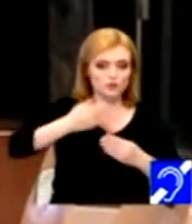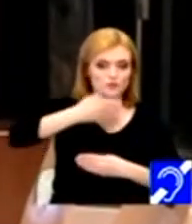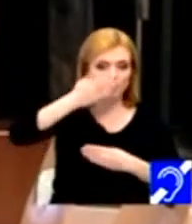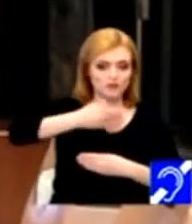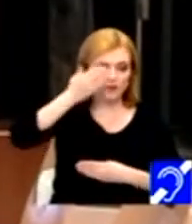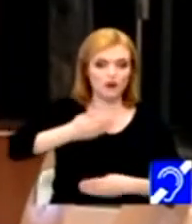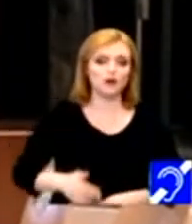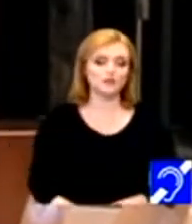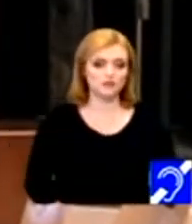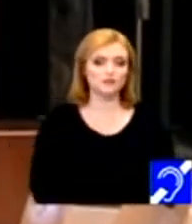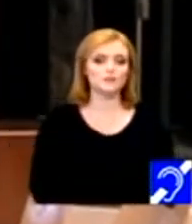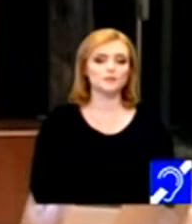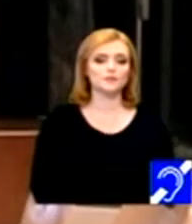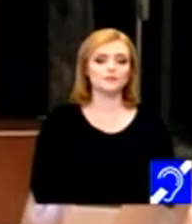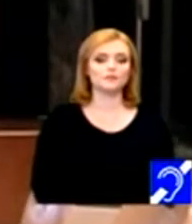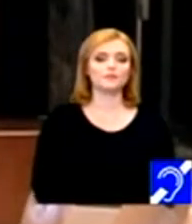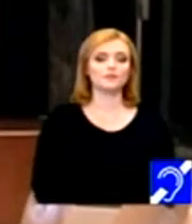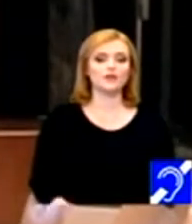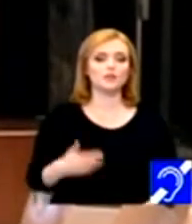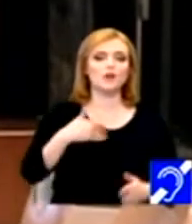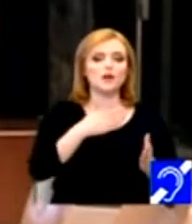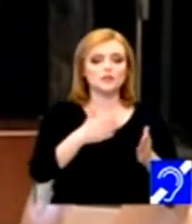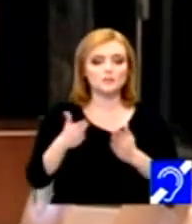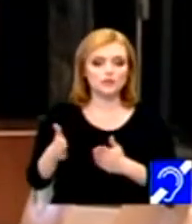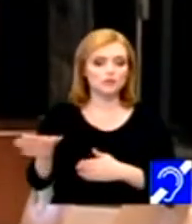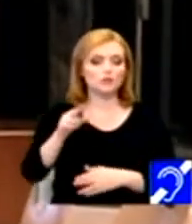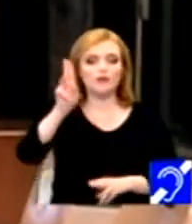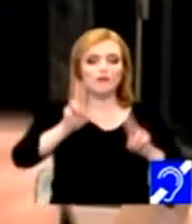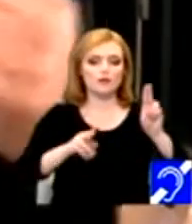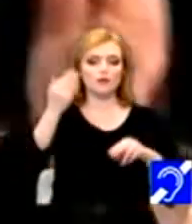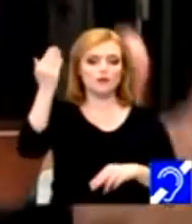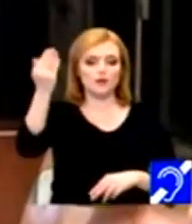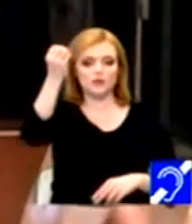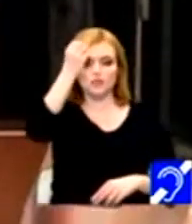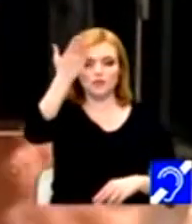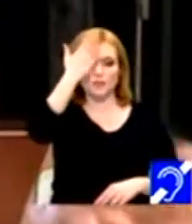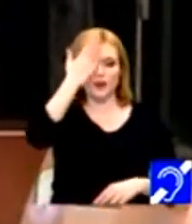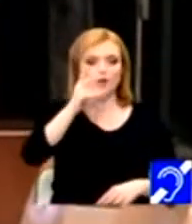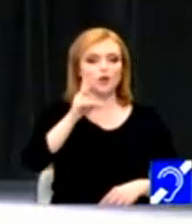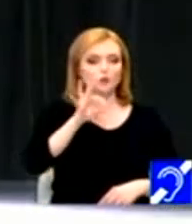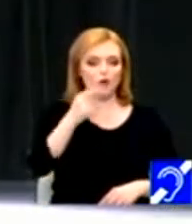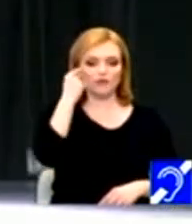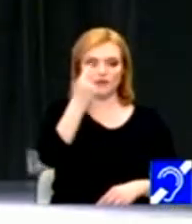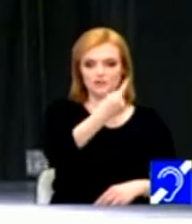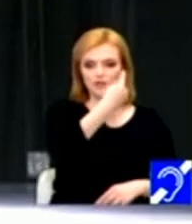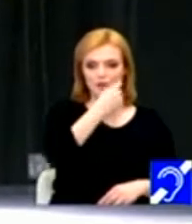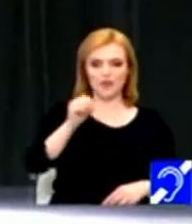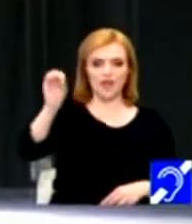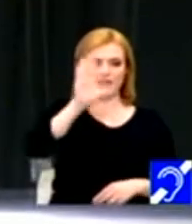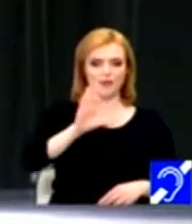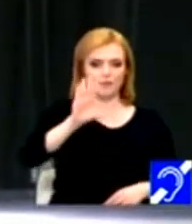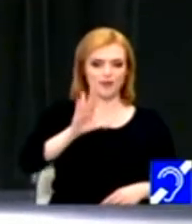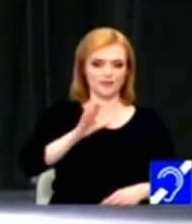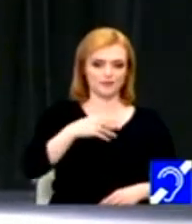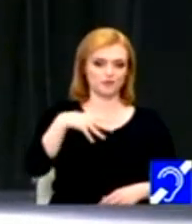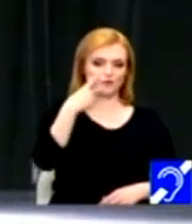care a fost interpretat respectând toate regulile Kabuki, dar într-o viziune europeană. Pe scurt,